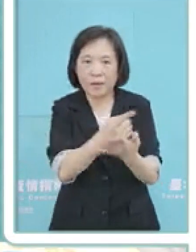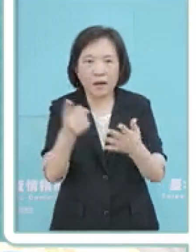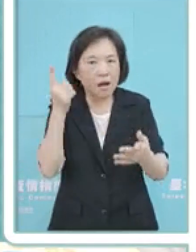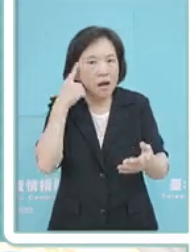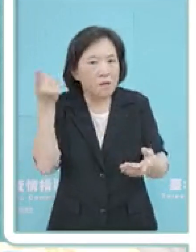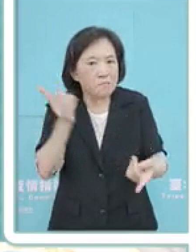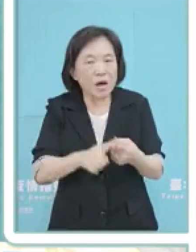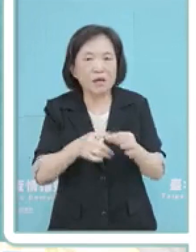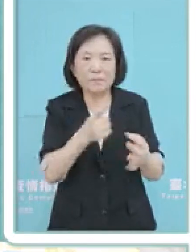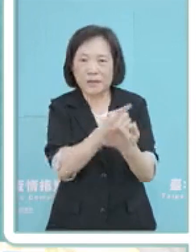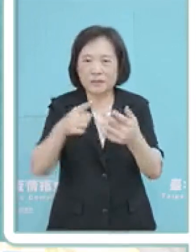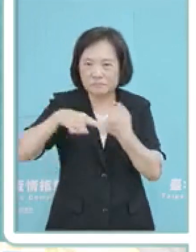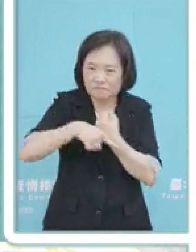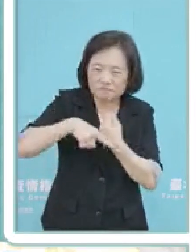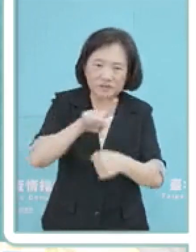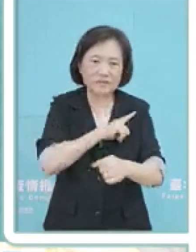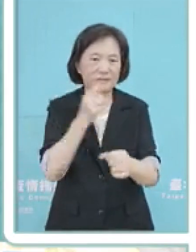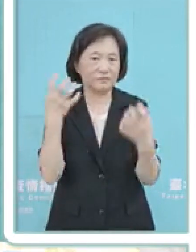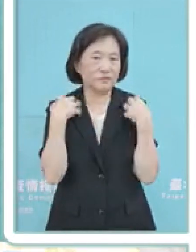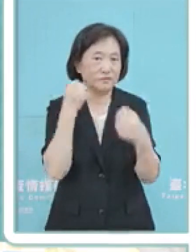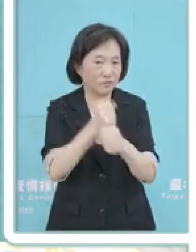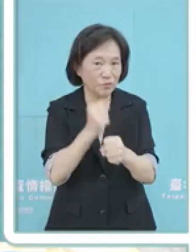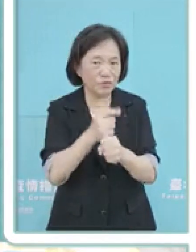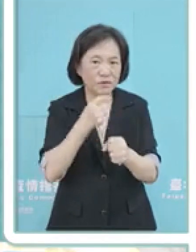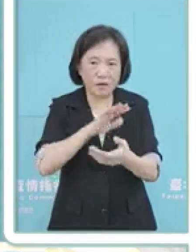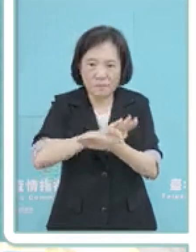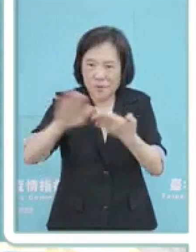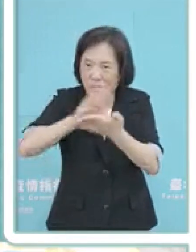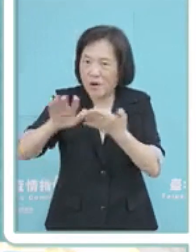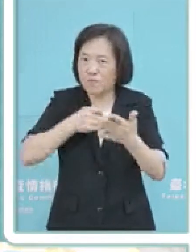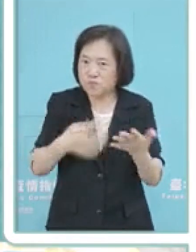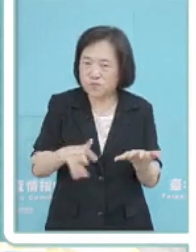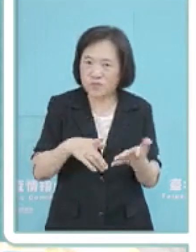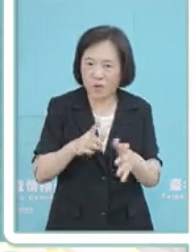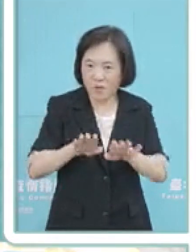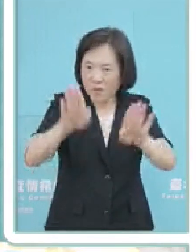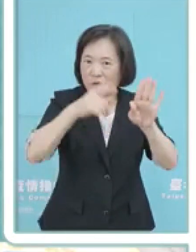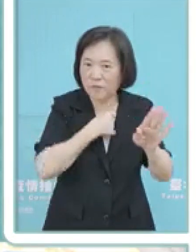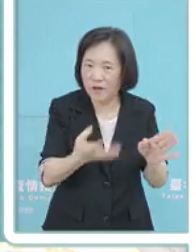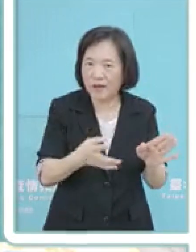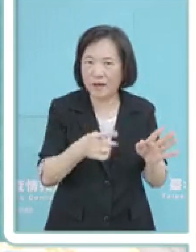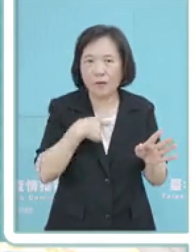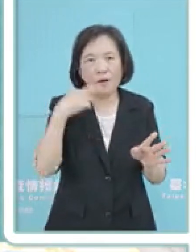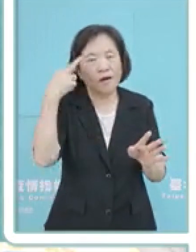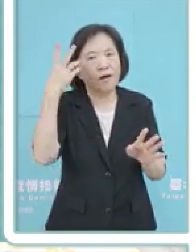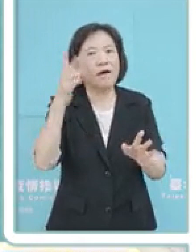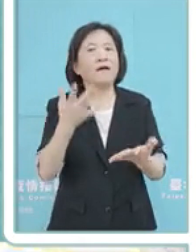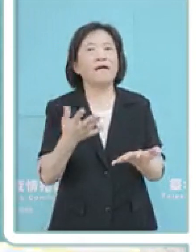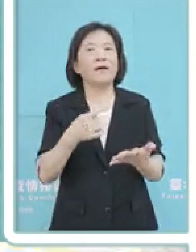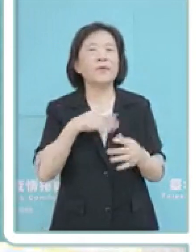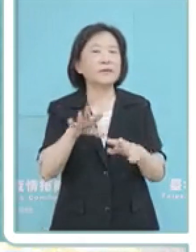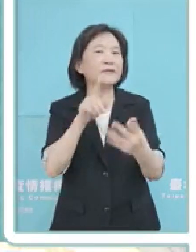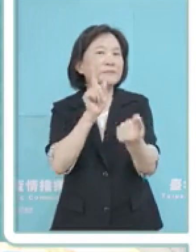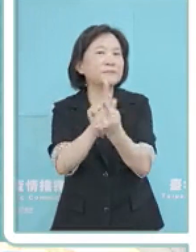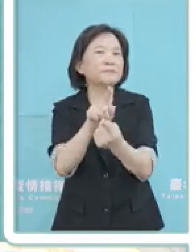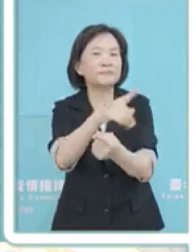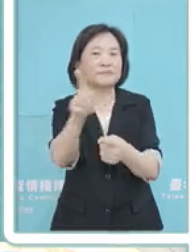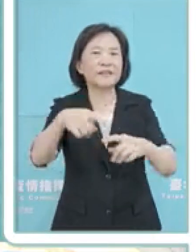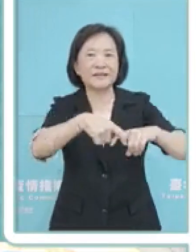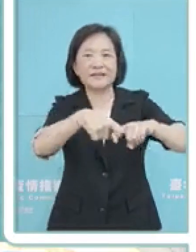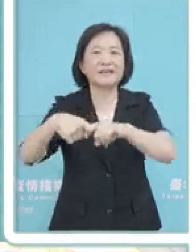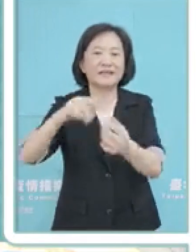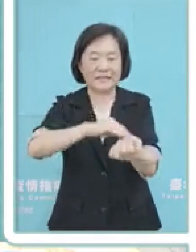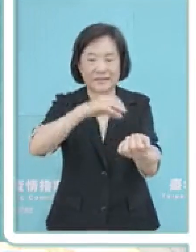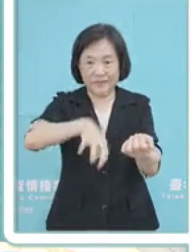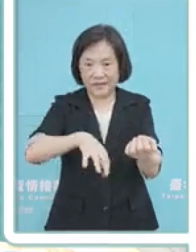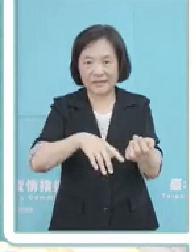文化的话，这个公司才会进步。所以事实上哦，我非常感谢你知道哈，我们的联谊的医师